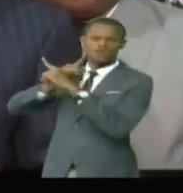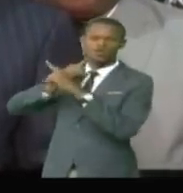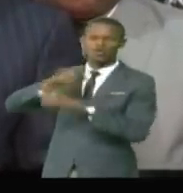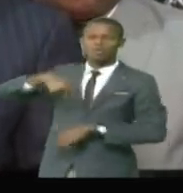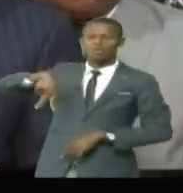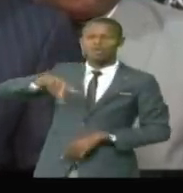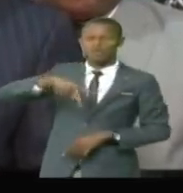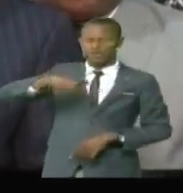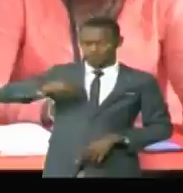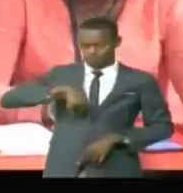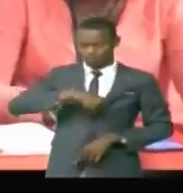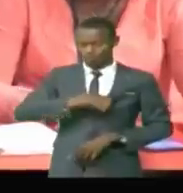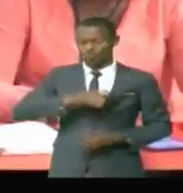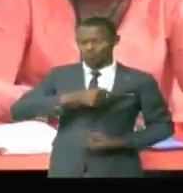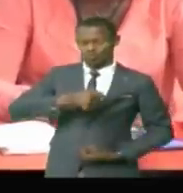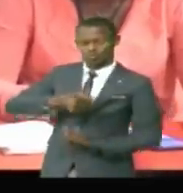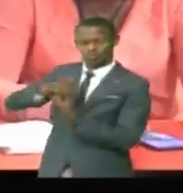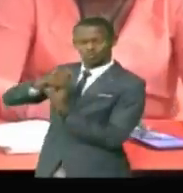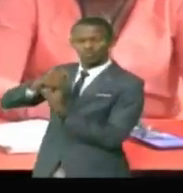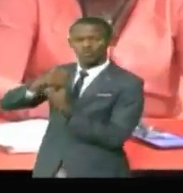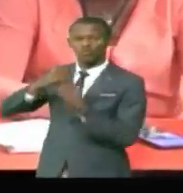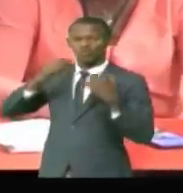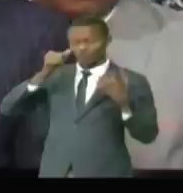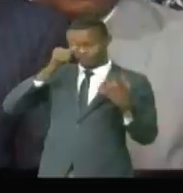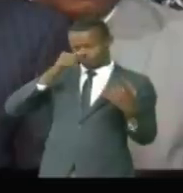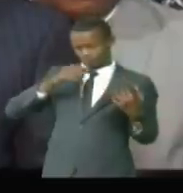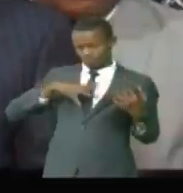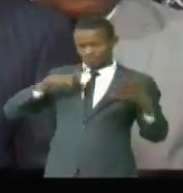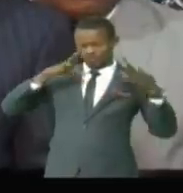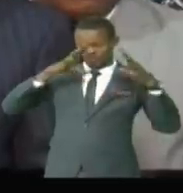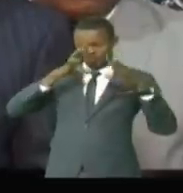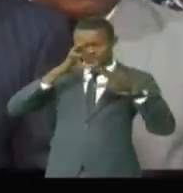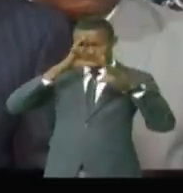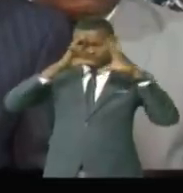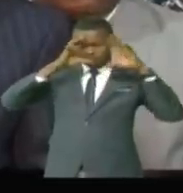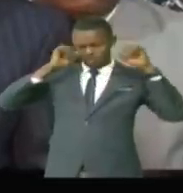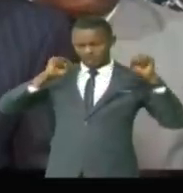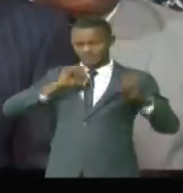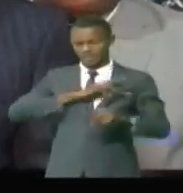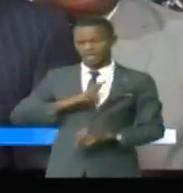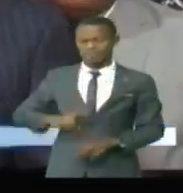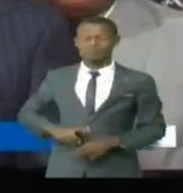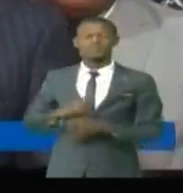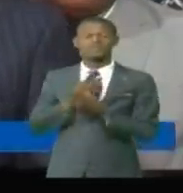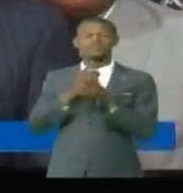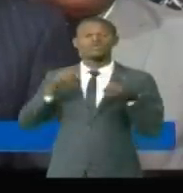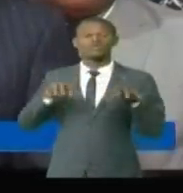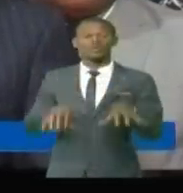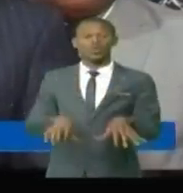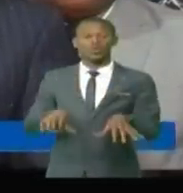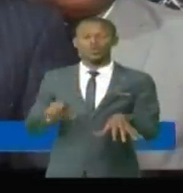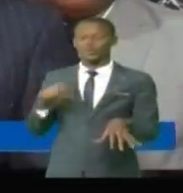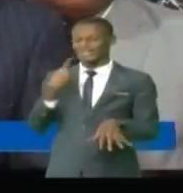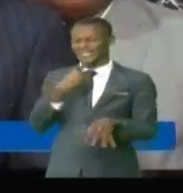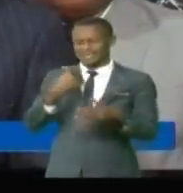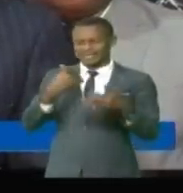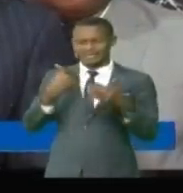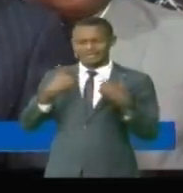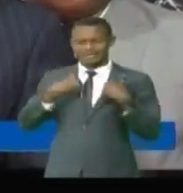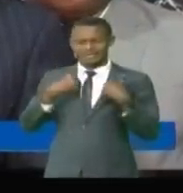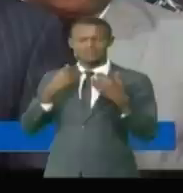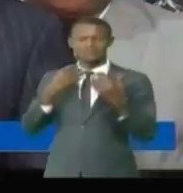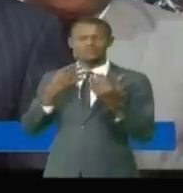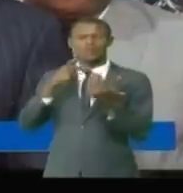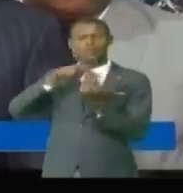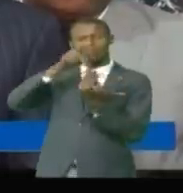Excellence Monsieur le Président de la République qui, dans sa vision de développement à la base, a décidé de redonner l'espoir